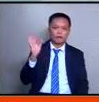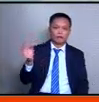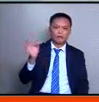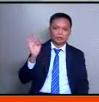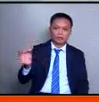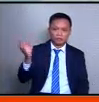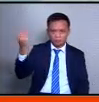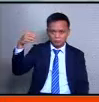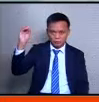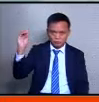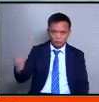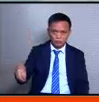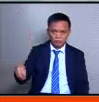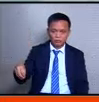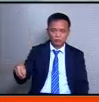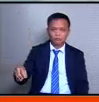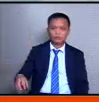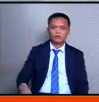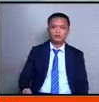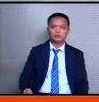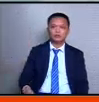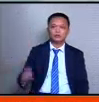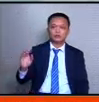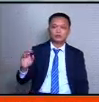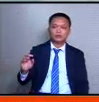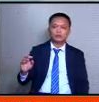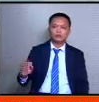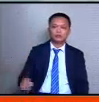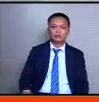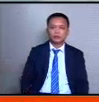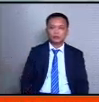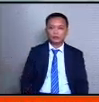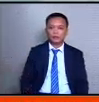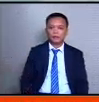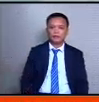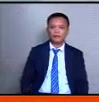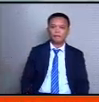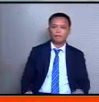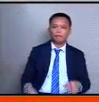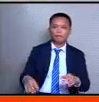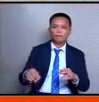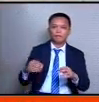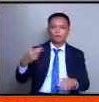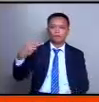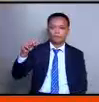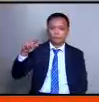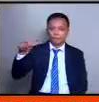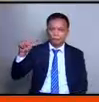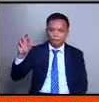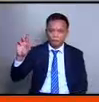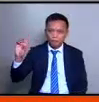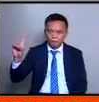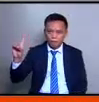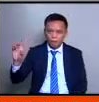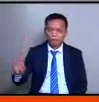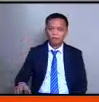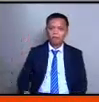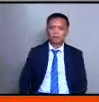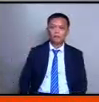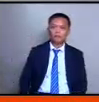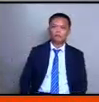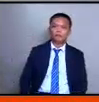cheaper aside from saving lives. You address the hazards, vulnerability,